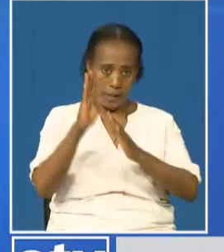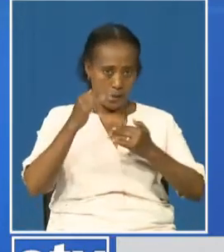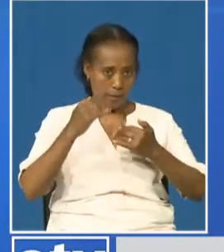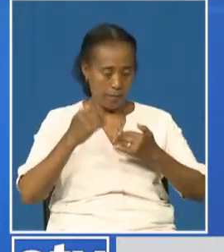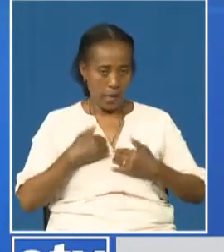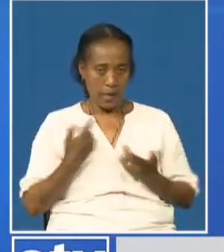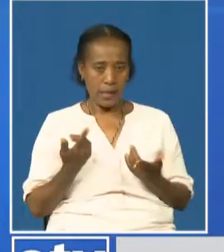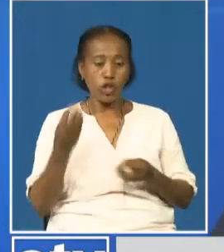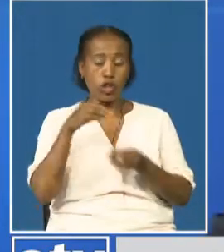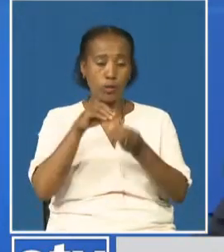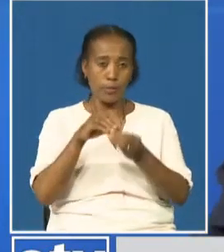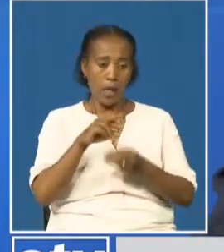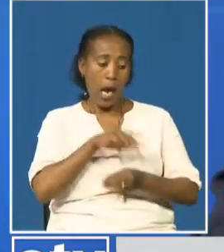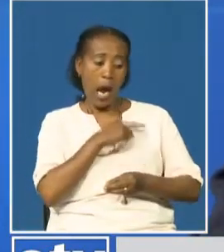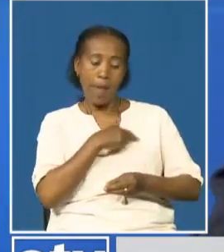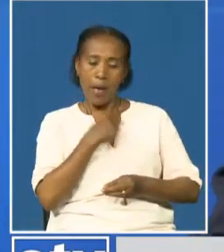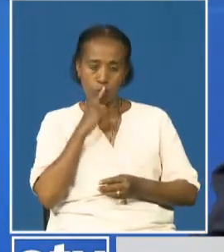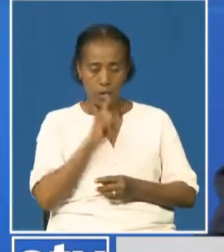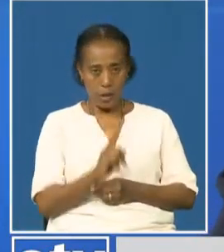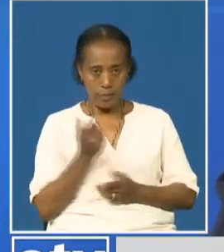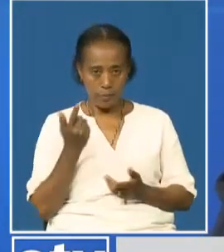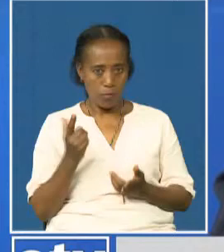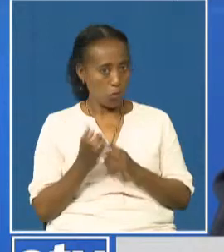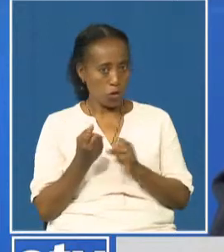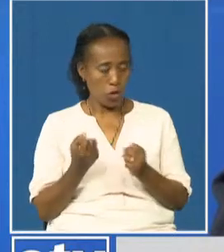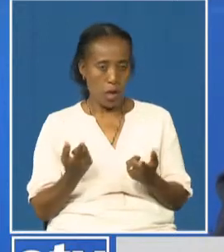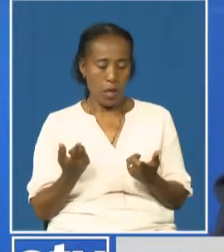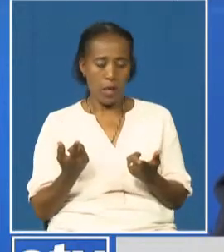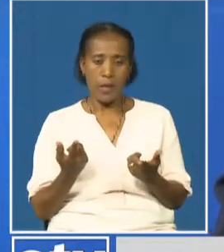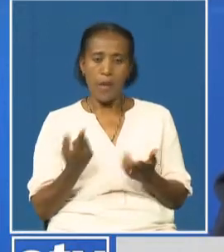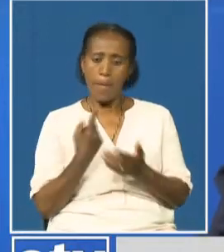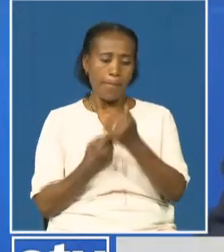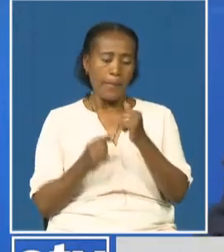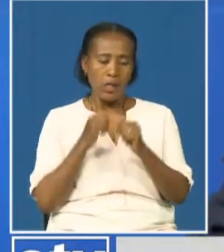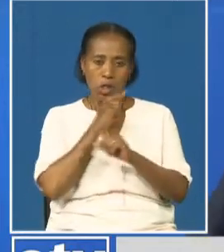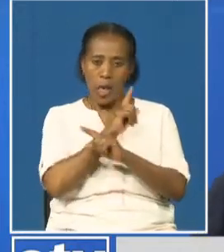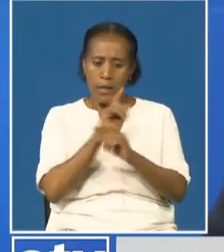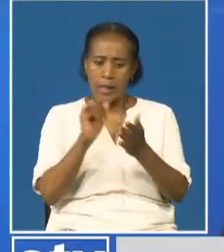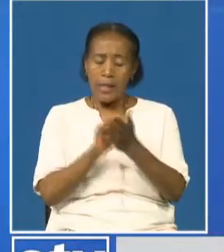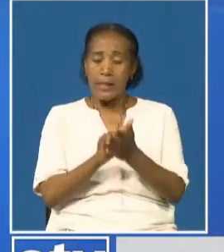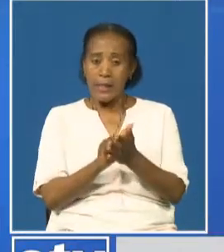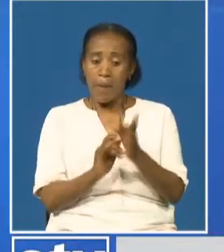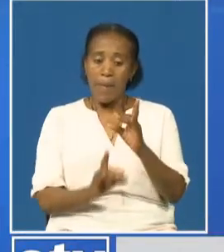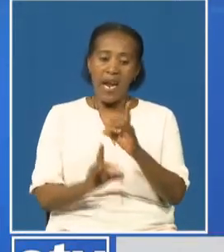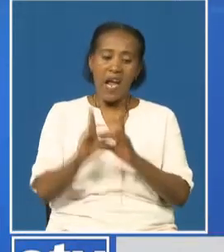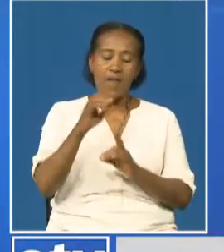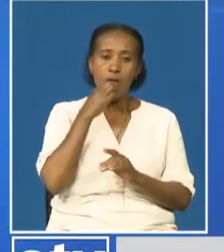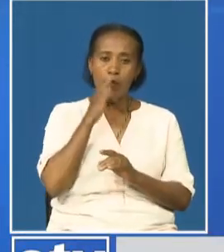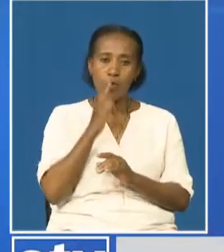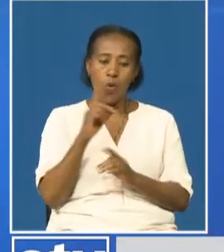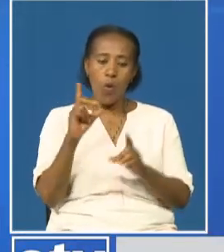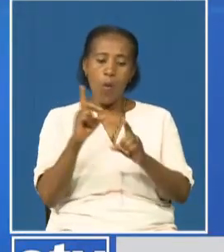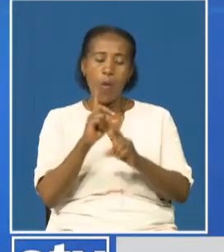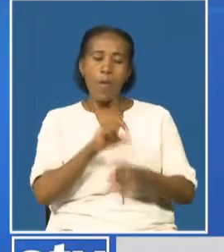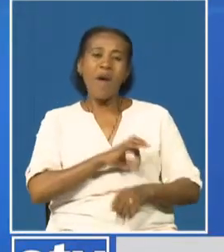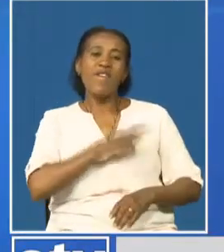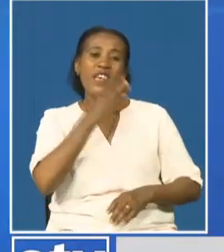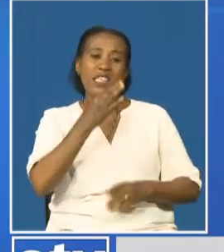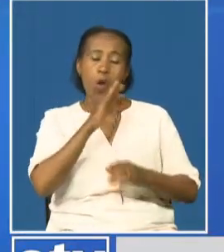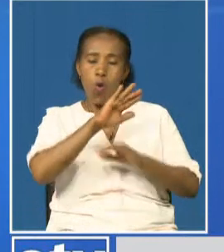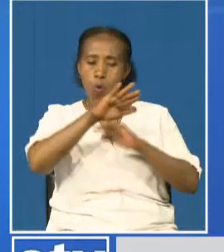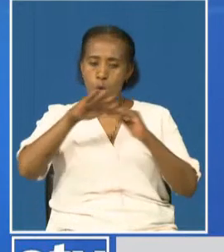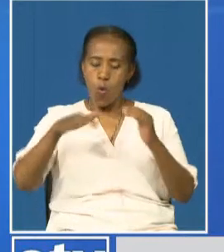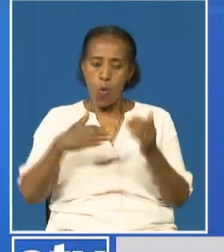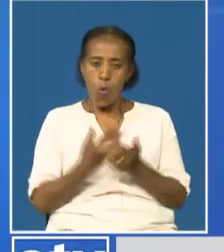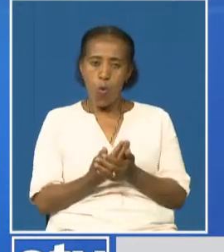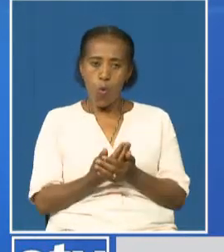መንፈሳዊ እድገትንም ጭምር ሃይማኖተኝነትም ብቻ አይደለም፣ ከዛም ከፍ ብሎ መንፈሳዊነትን ሁሉ